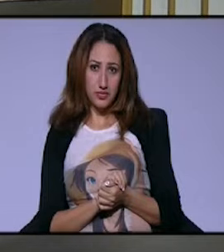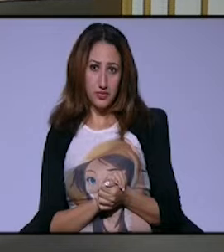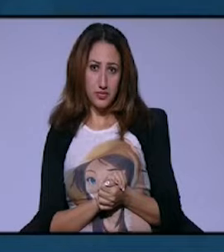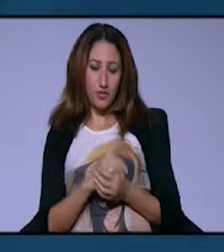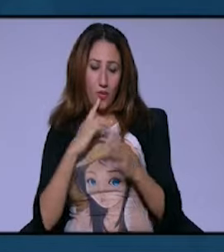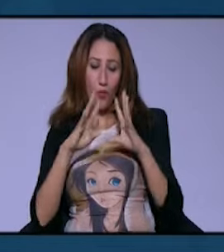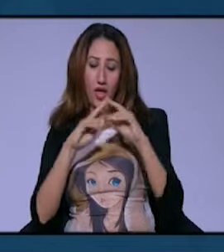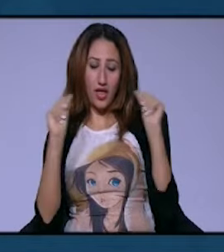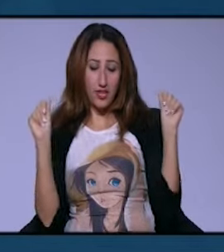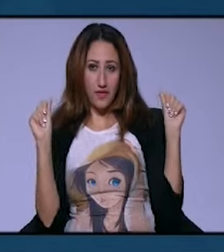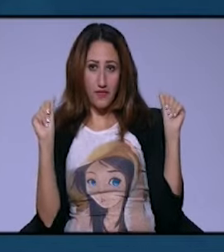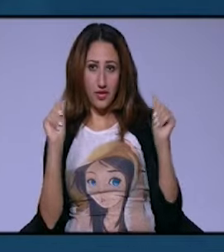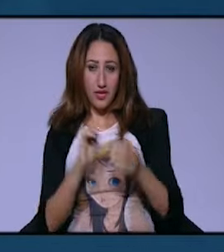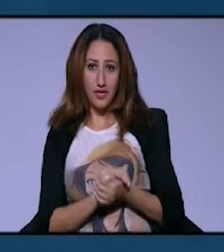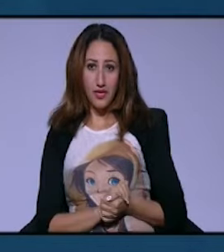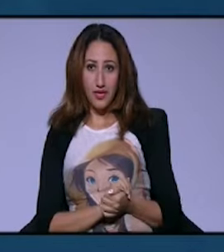واختفى